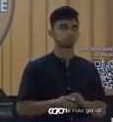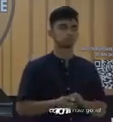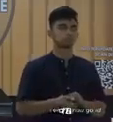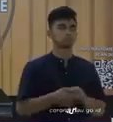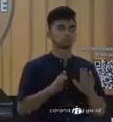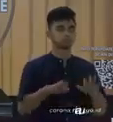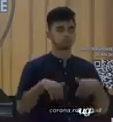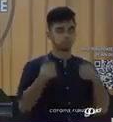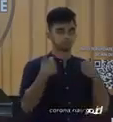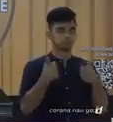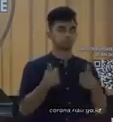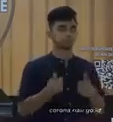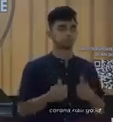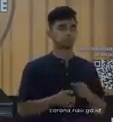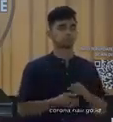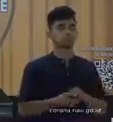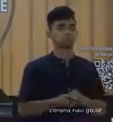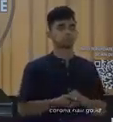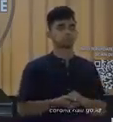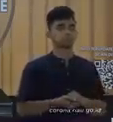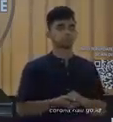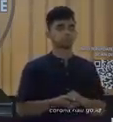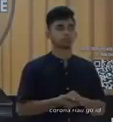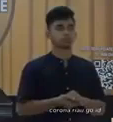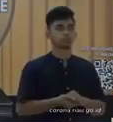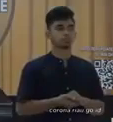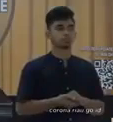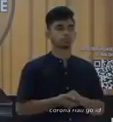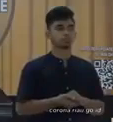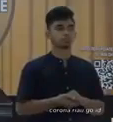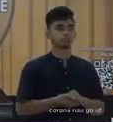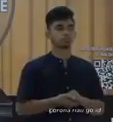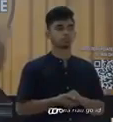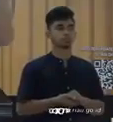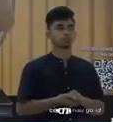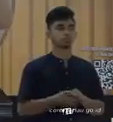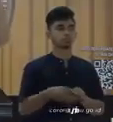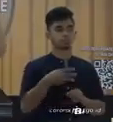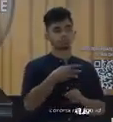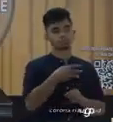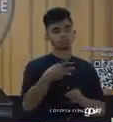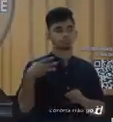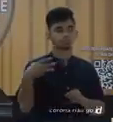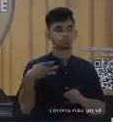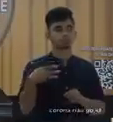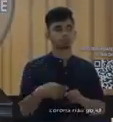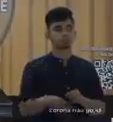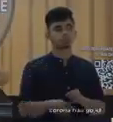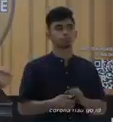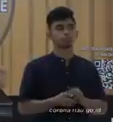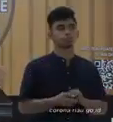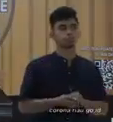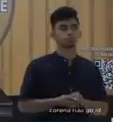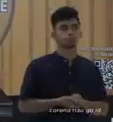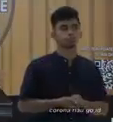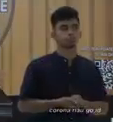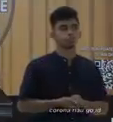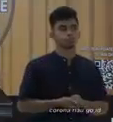kesehatan. Baru sesudah itu bercabang ke bidang-bidang tersebut. Baru kemudian ada detailnya.